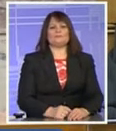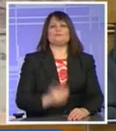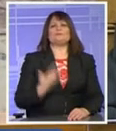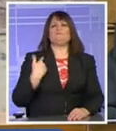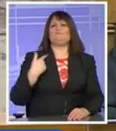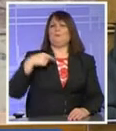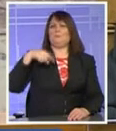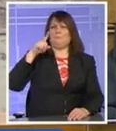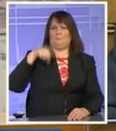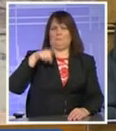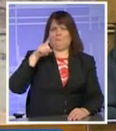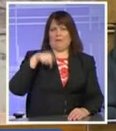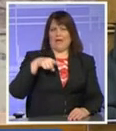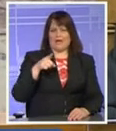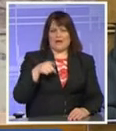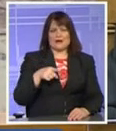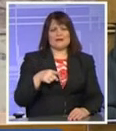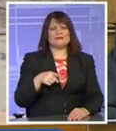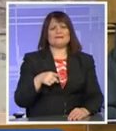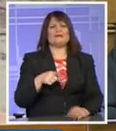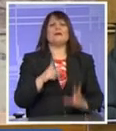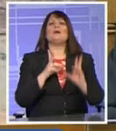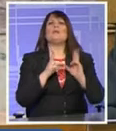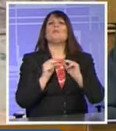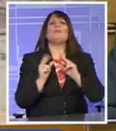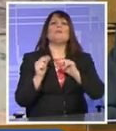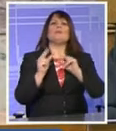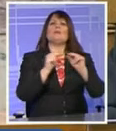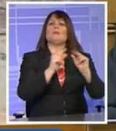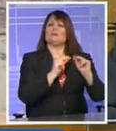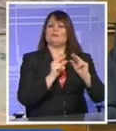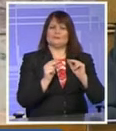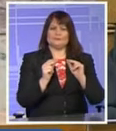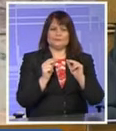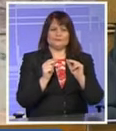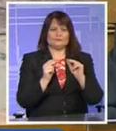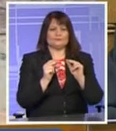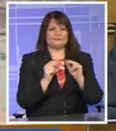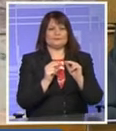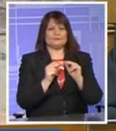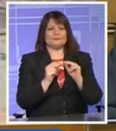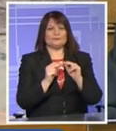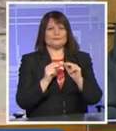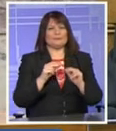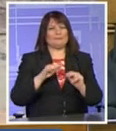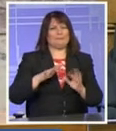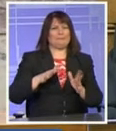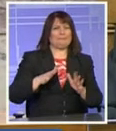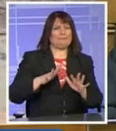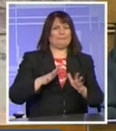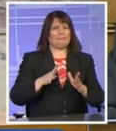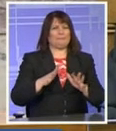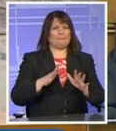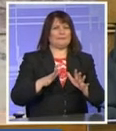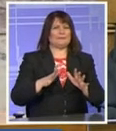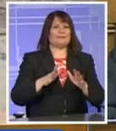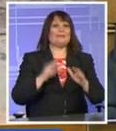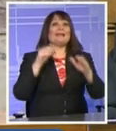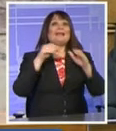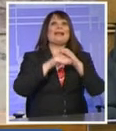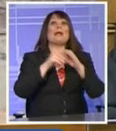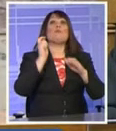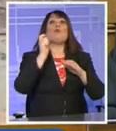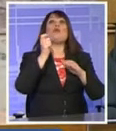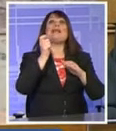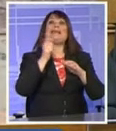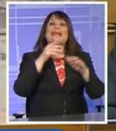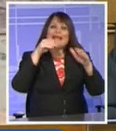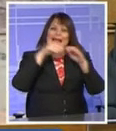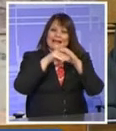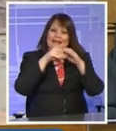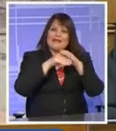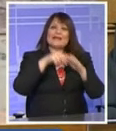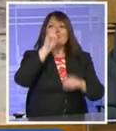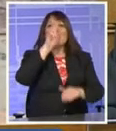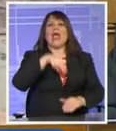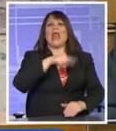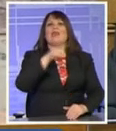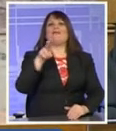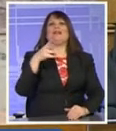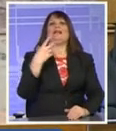ημέρες προκλήθηκε συζήτηση και αφέθηκαν υπονοούμενα για καταθέσεις πολιτικών στην